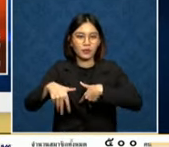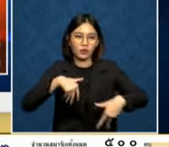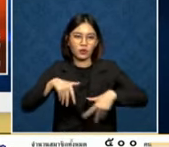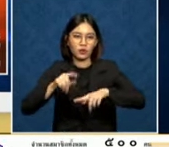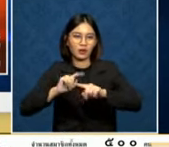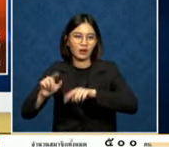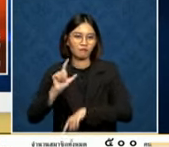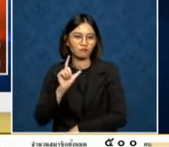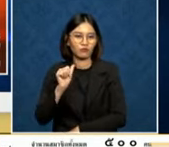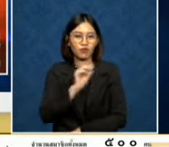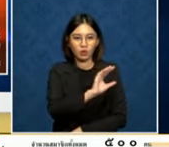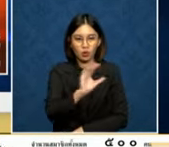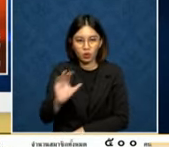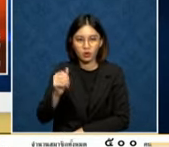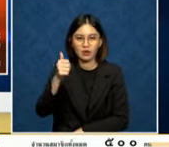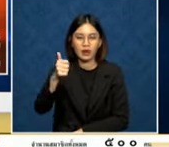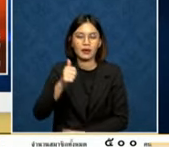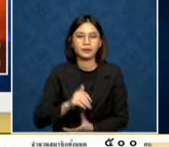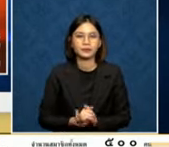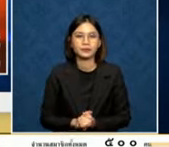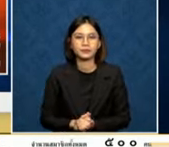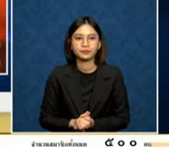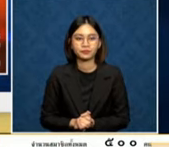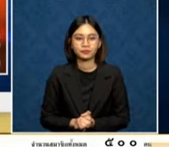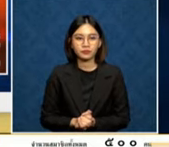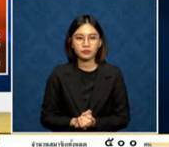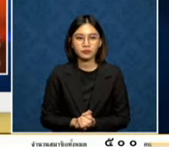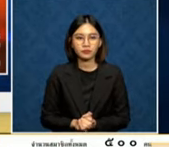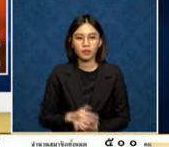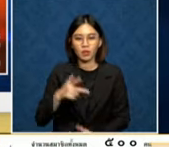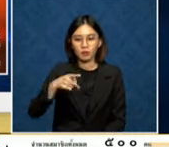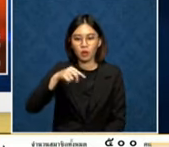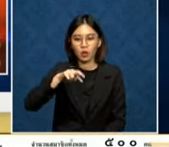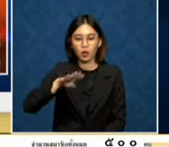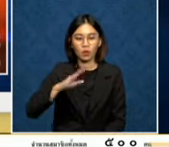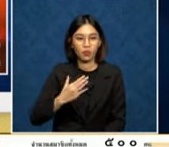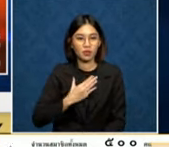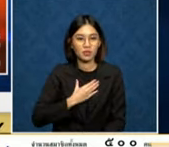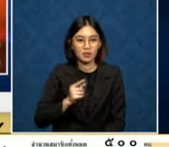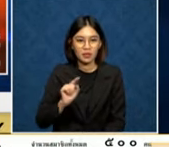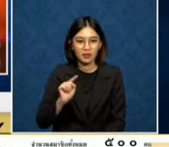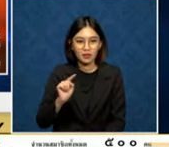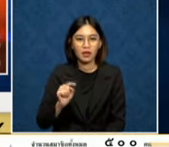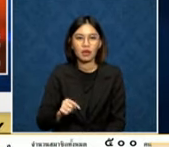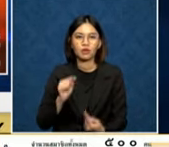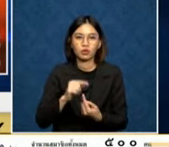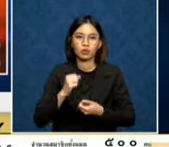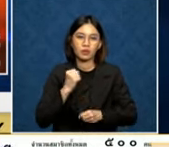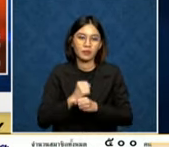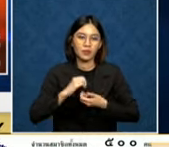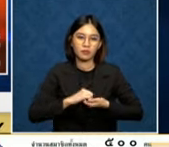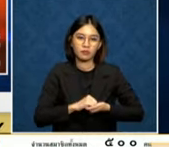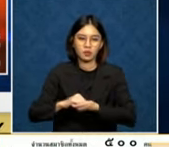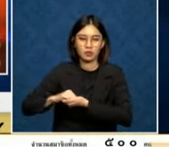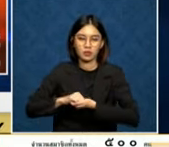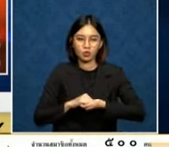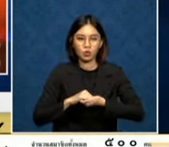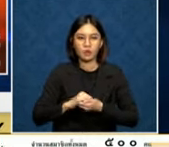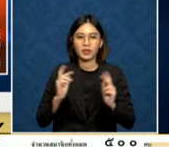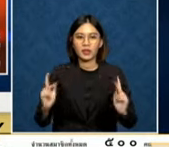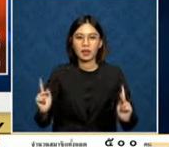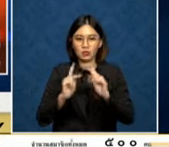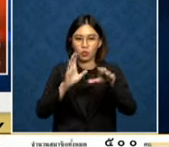ที่เป็นเอกลักษณ์ของแต่ละพื้นที่ด้วยและในร่างพรบนะคะดิฉันยังพกค่ะการบูรณาการนะคะร่วมกับ 8 8